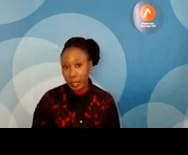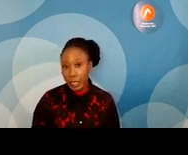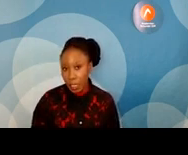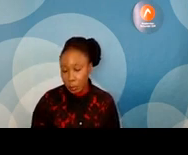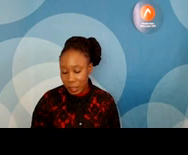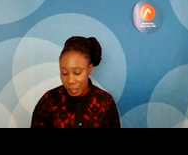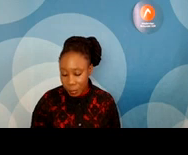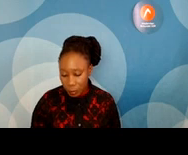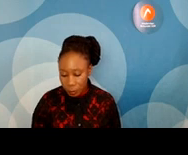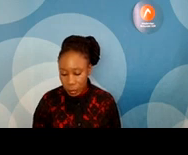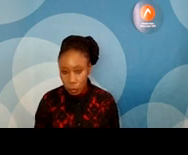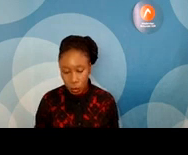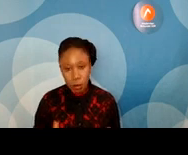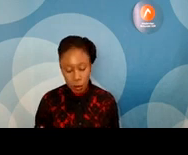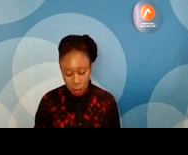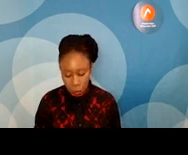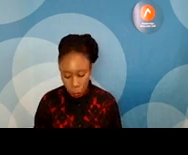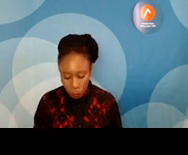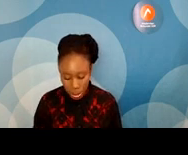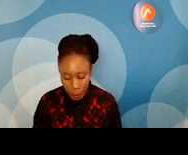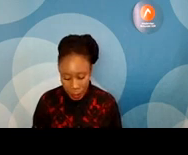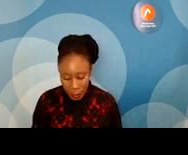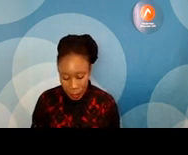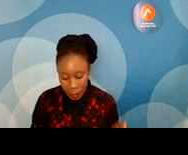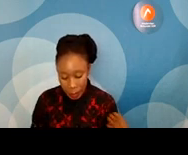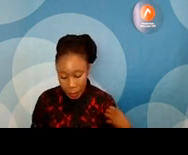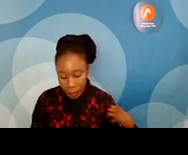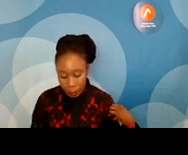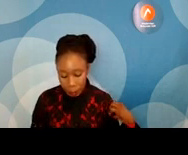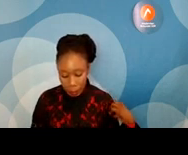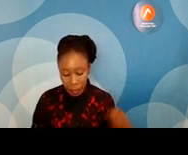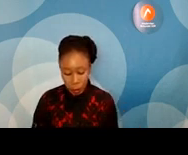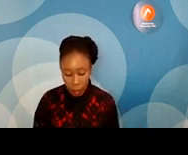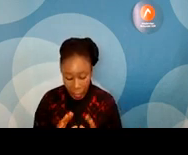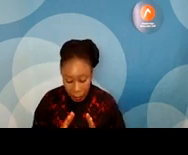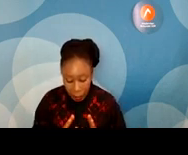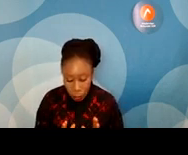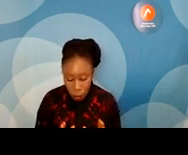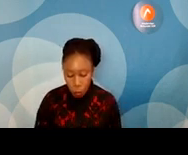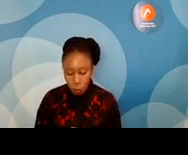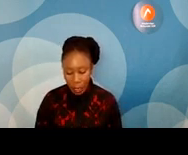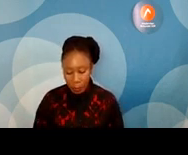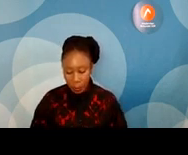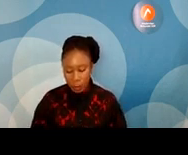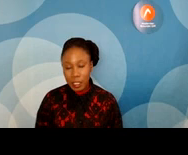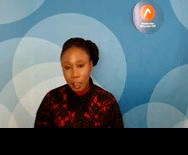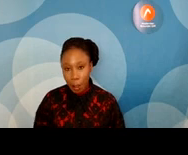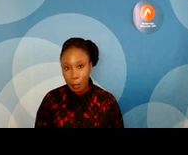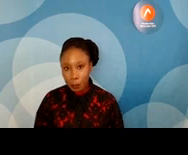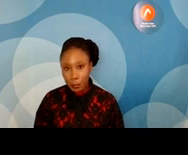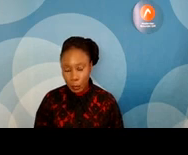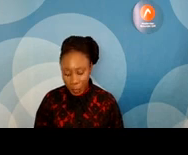ett förlängt arbetsliv. Så. Men en